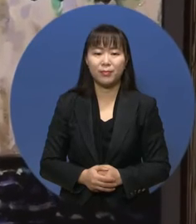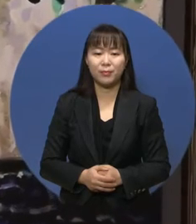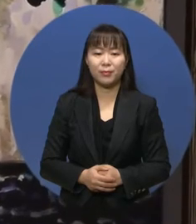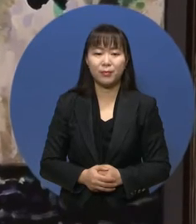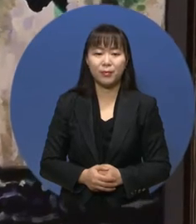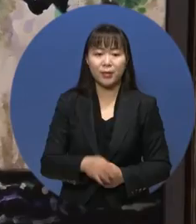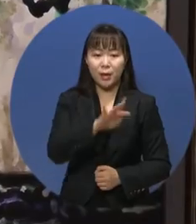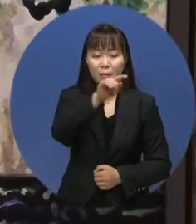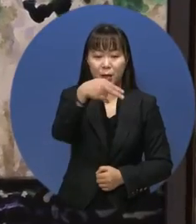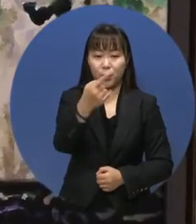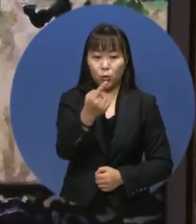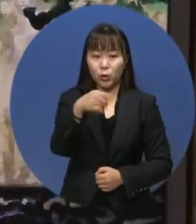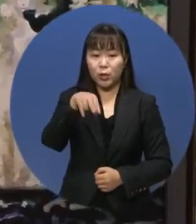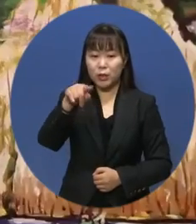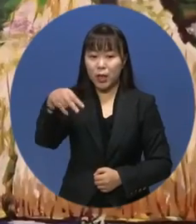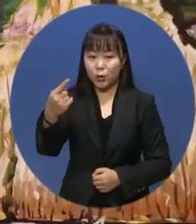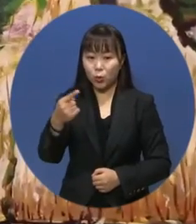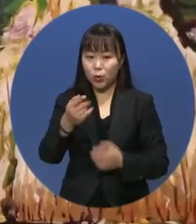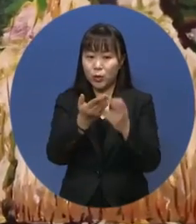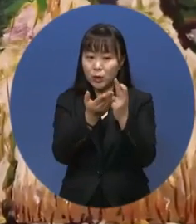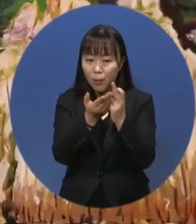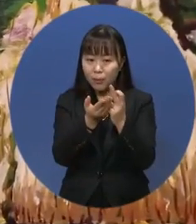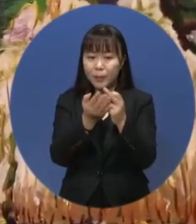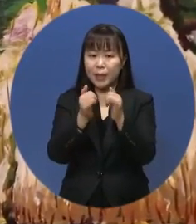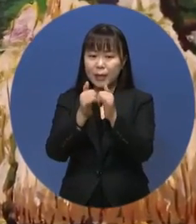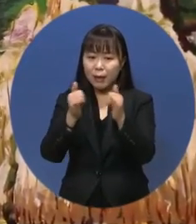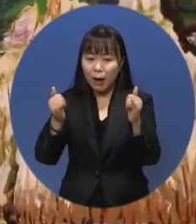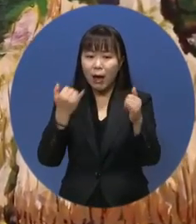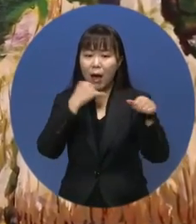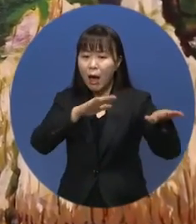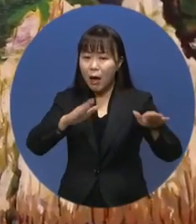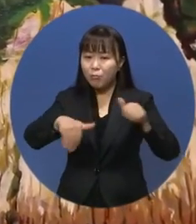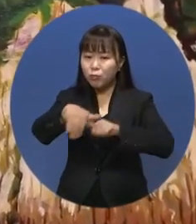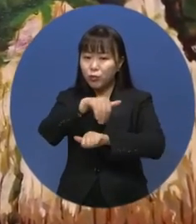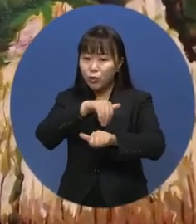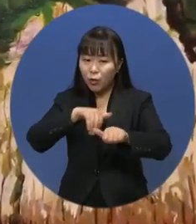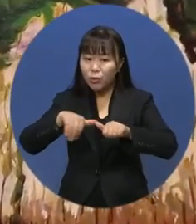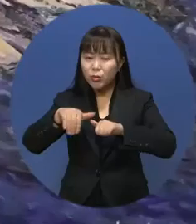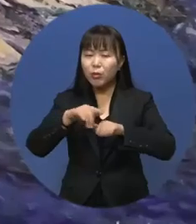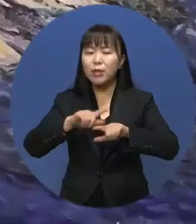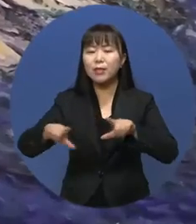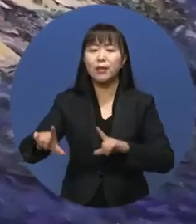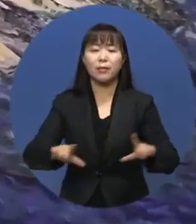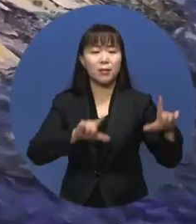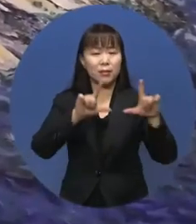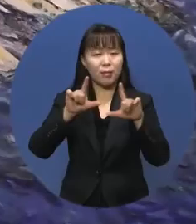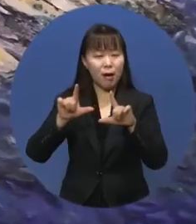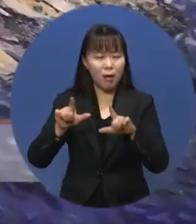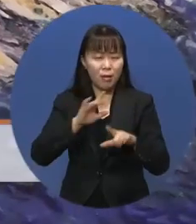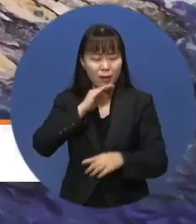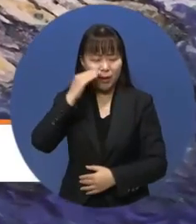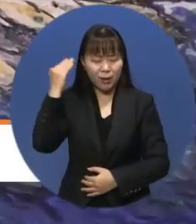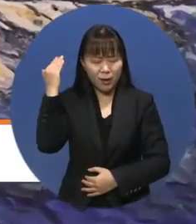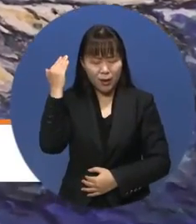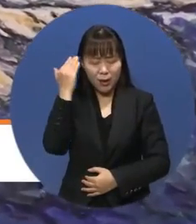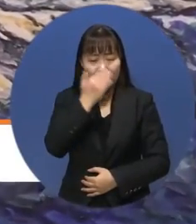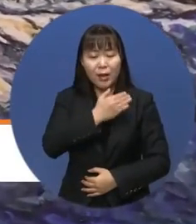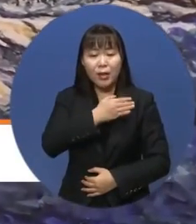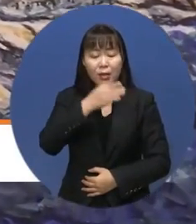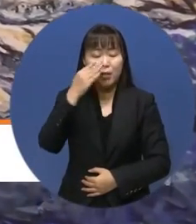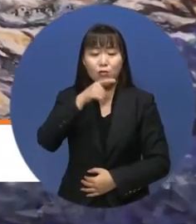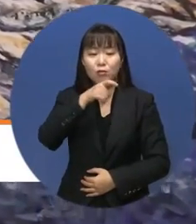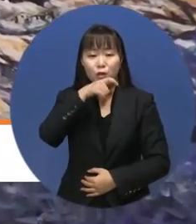백도, 사도, 섬, 인간, 해안 풍경 등을 소재로 우리의 일상과 티없이 맑은 여수의